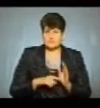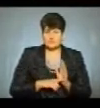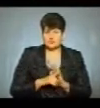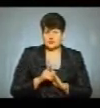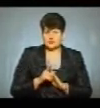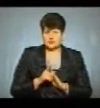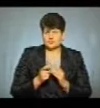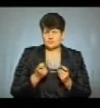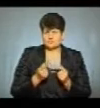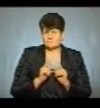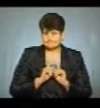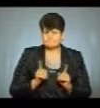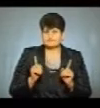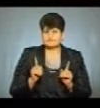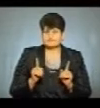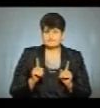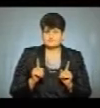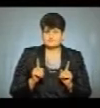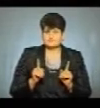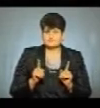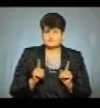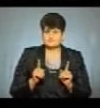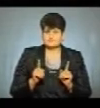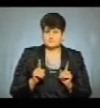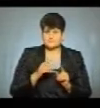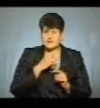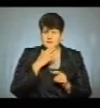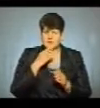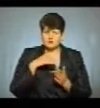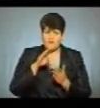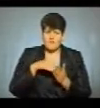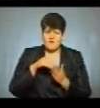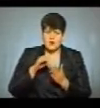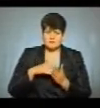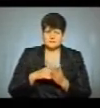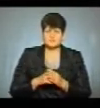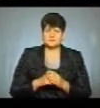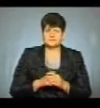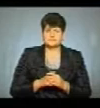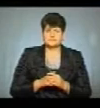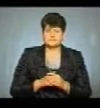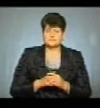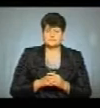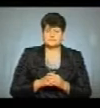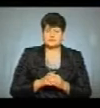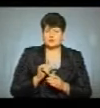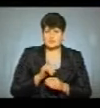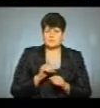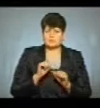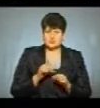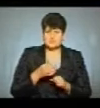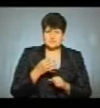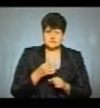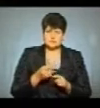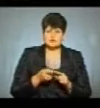дещо незвичній манері нанесення багато слоїв фарби. І неї можна сказати, що